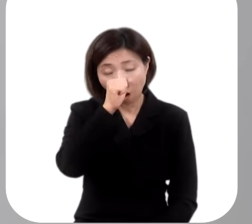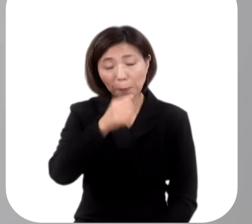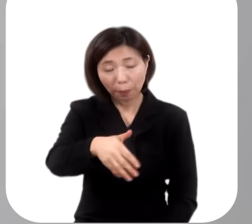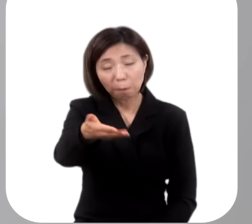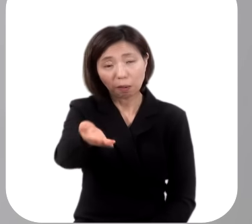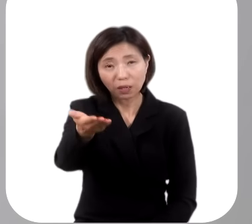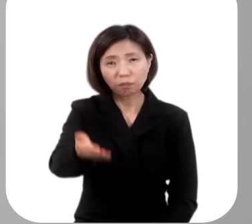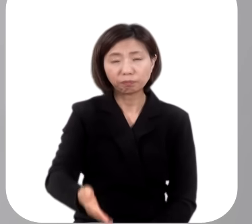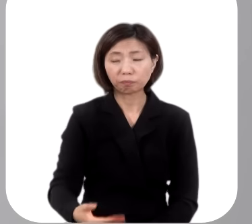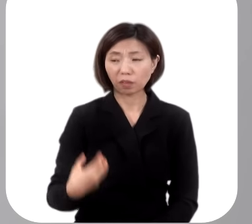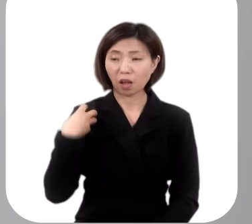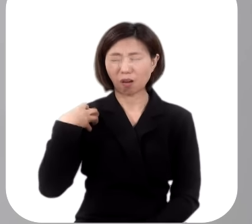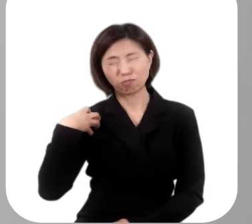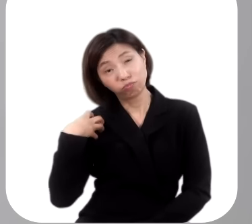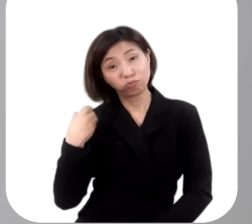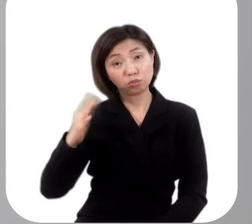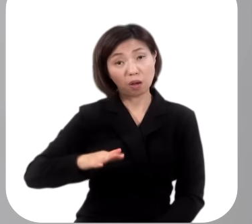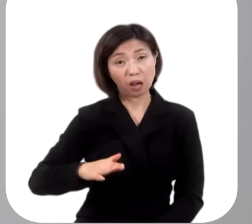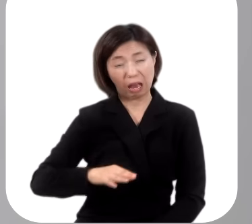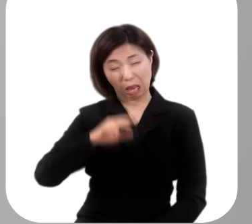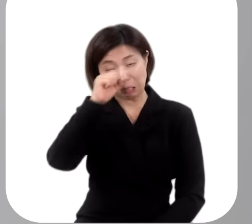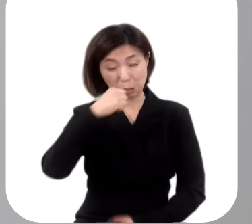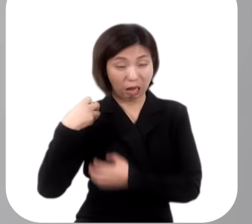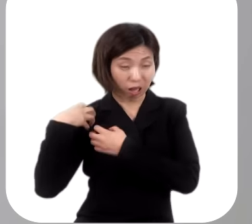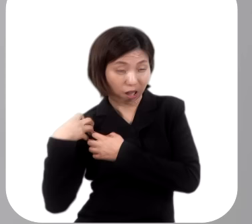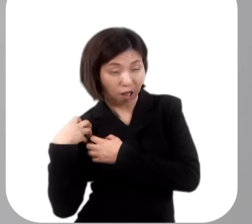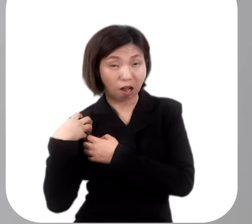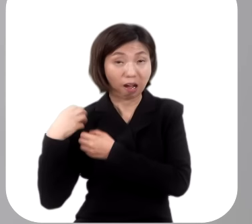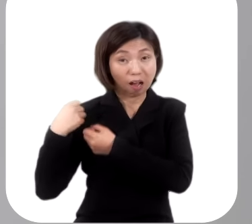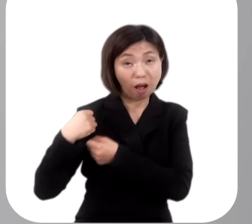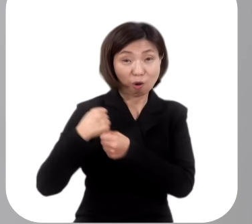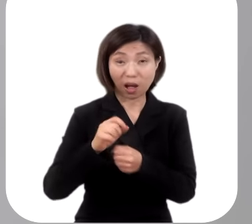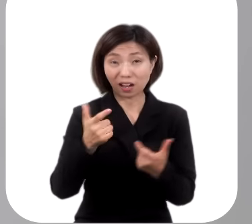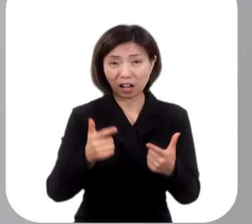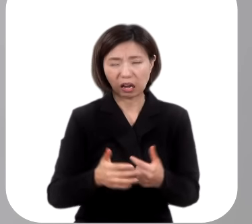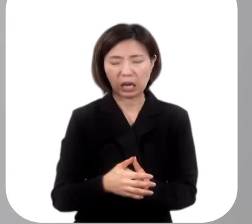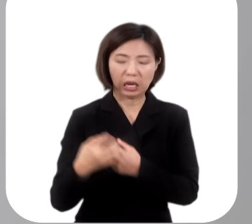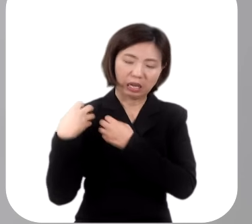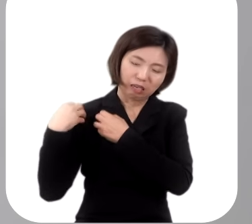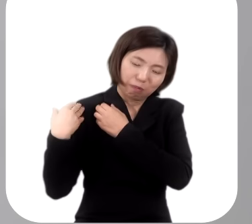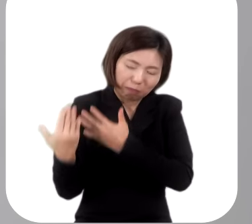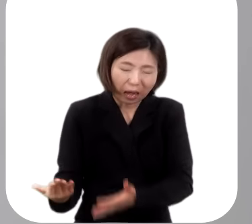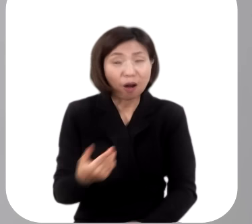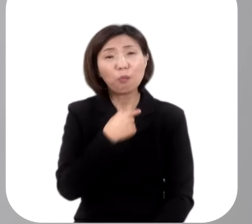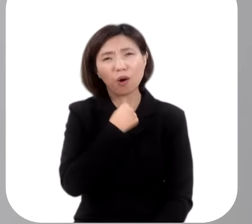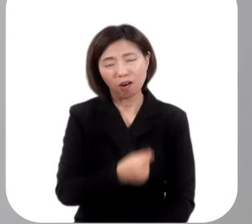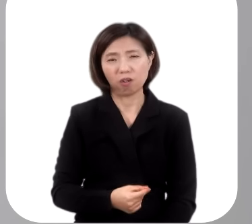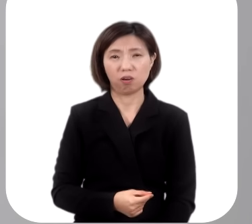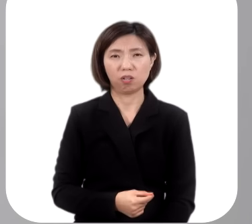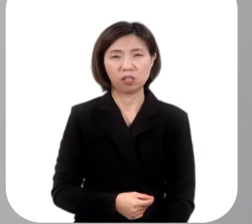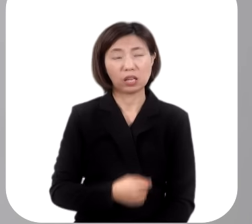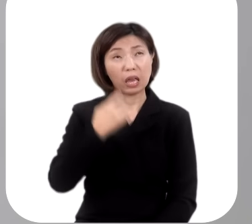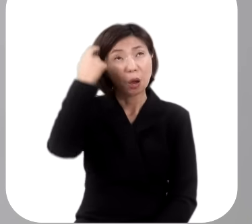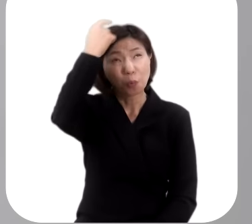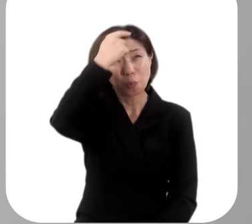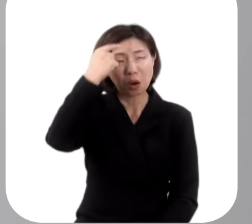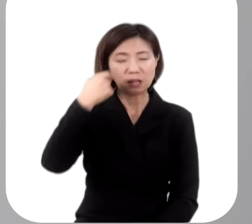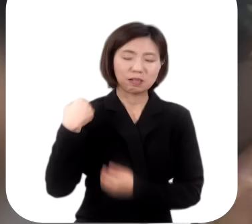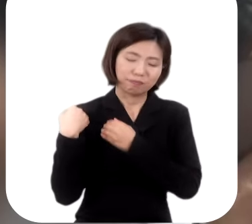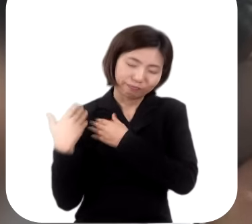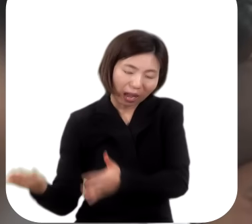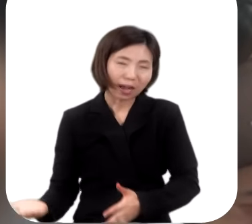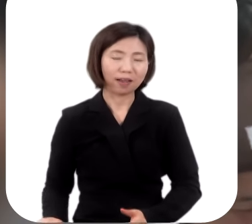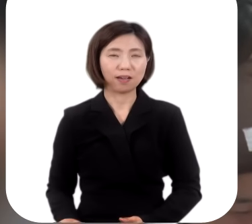뭐 좋다는데 뭐좀 무겁긴 하지만 좋아서 들고 있는 거 아니에요? 좀 내려놔야 되는데